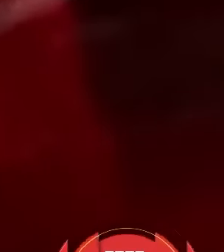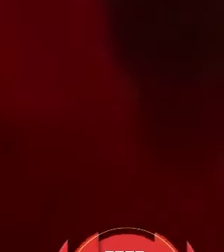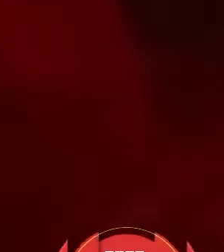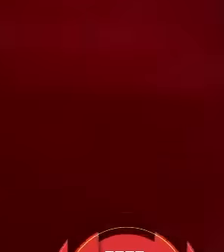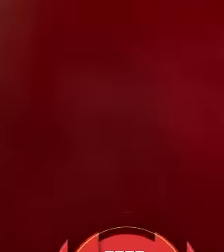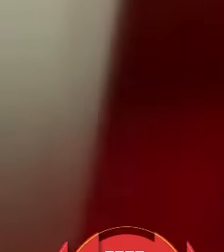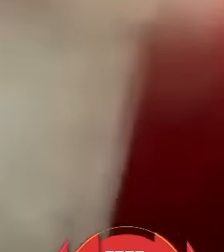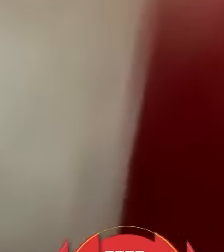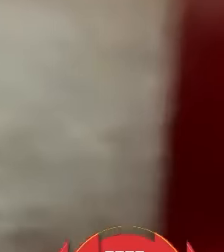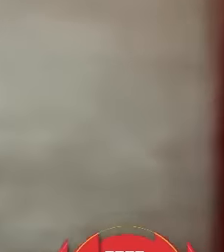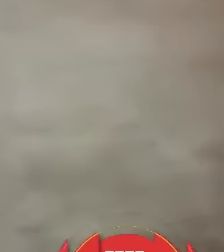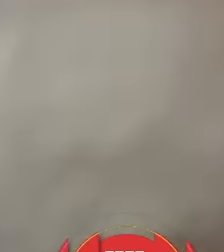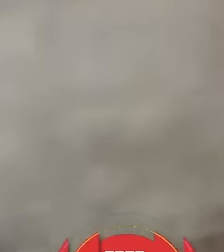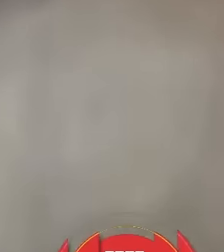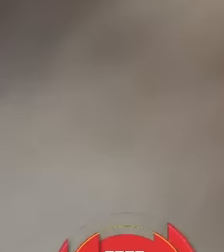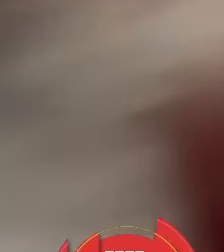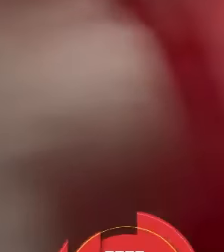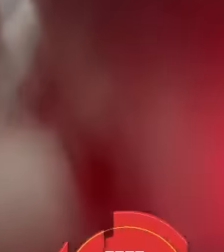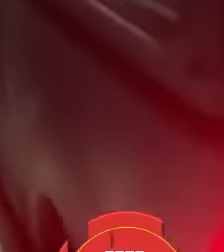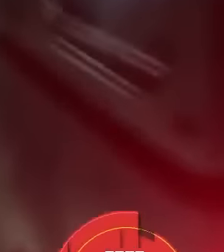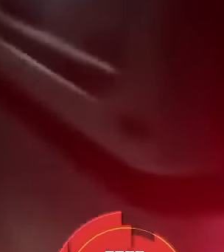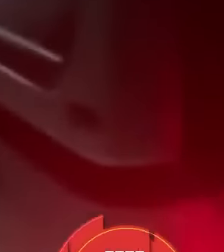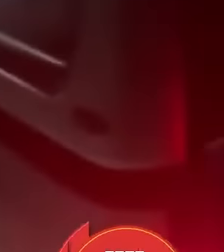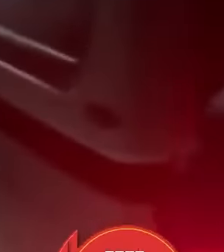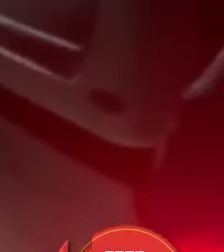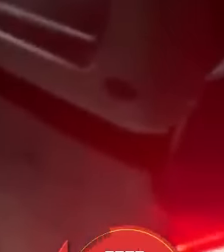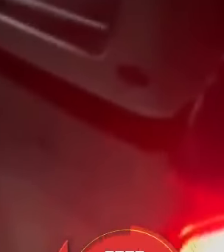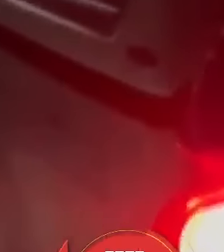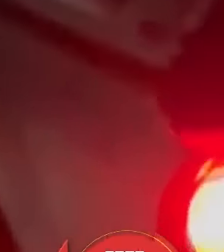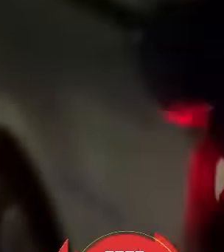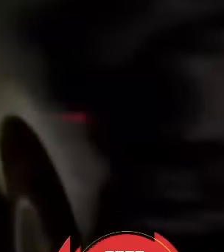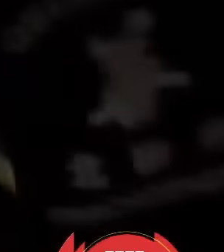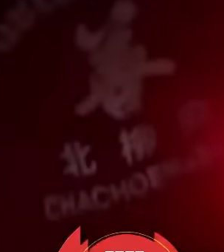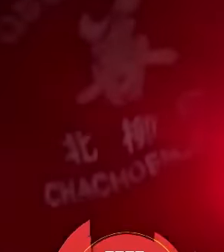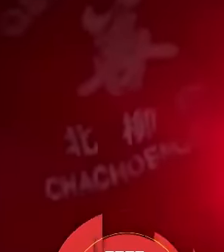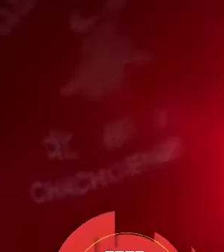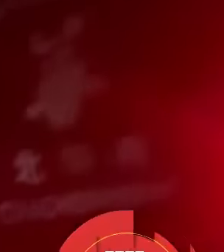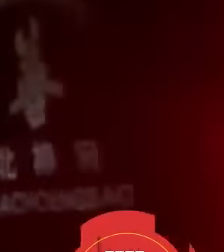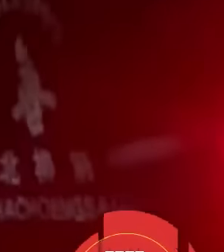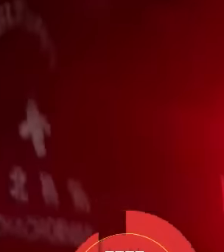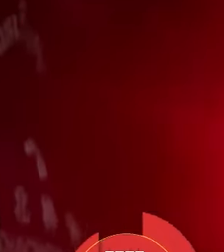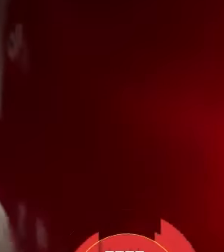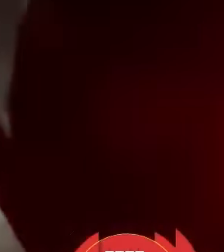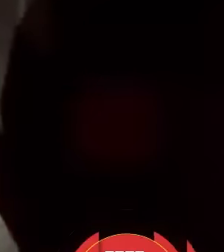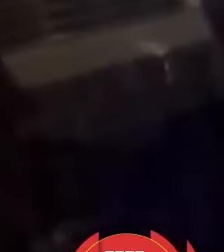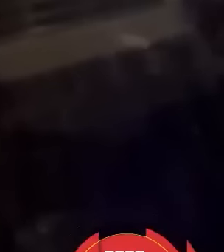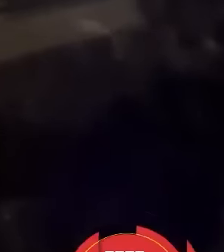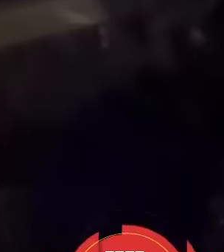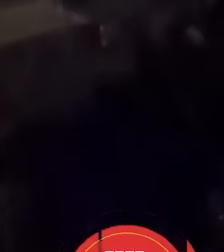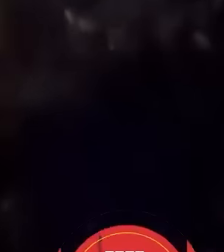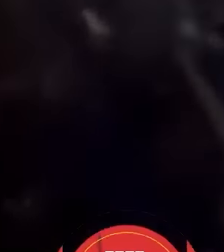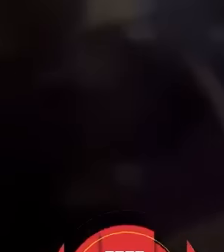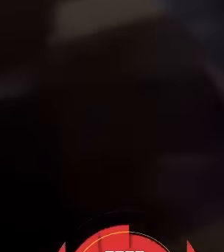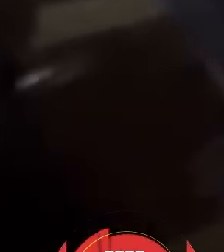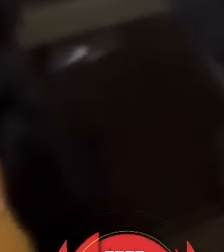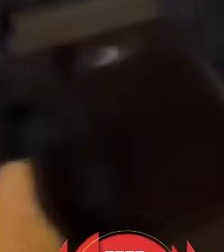จเขาก็บันทึกเอาไว้ว่าเนี่ยจับได้ที่ไหนอะไรยังไงนะคะแล้วก็นำตัวลูกเสือส่งสำนักบริหารพื้นที่อนุรักษ์ที่2ที่ศรีราชา